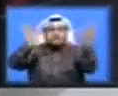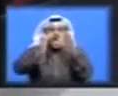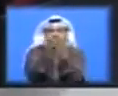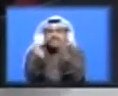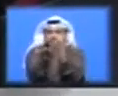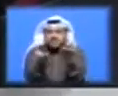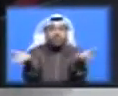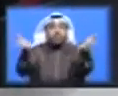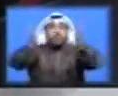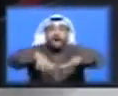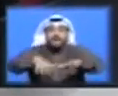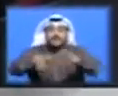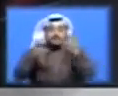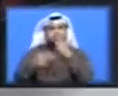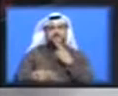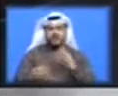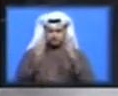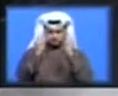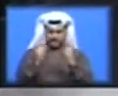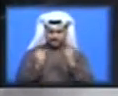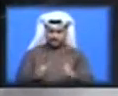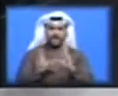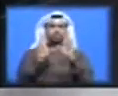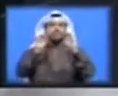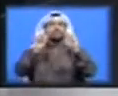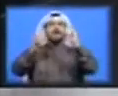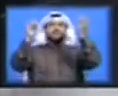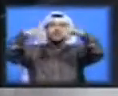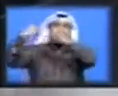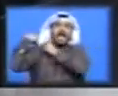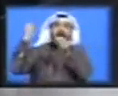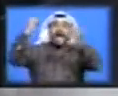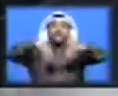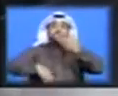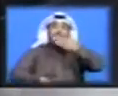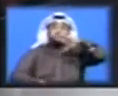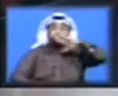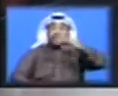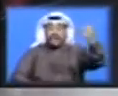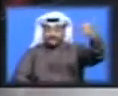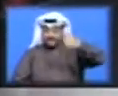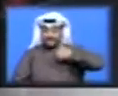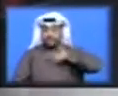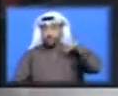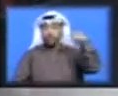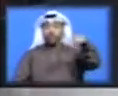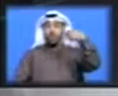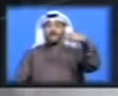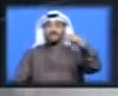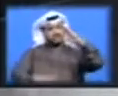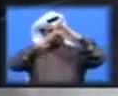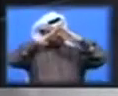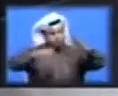تم إلا بعد جهود الحمد لله وتوجيهات من سعادة الوزير ومن رئيسة الوفد الدكتورة هيلة